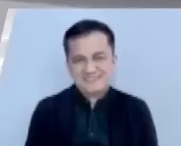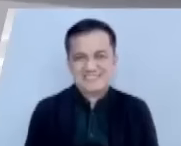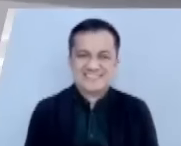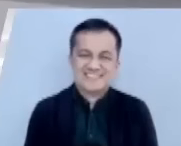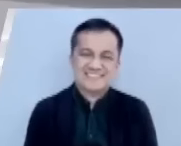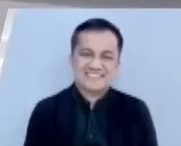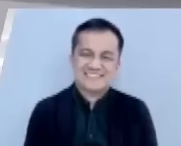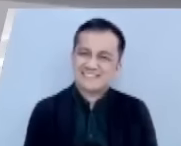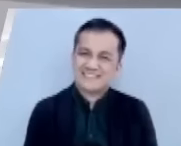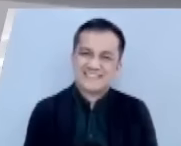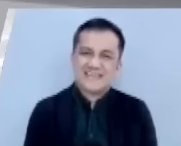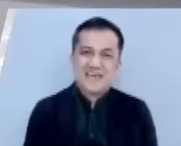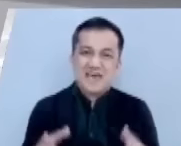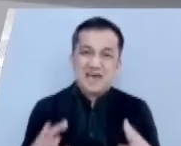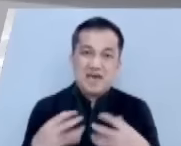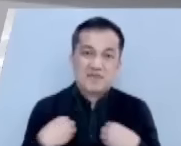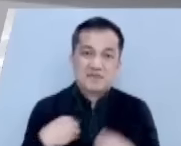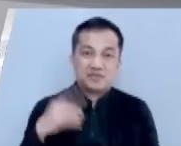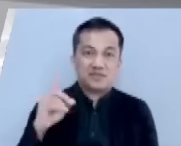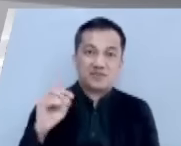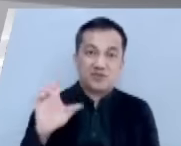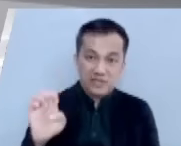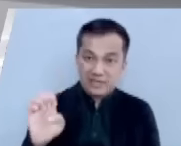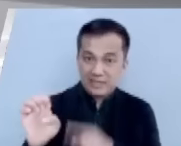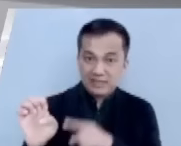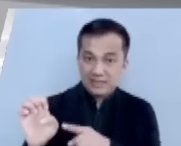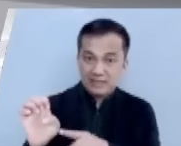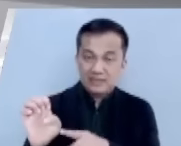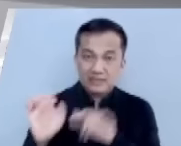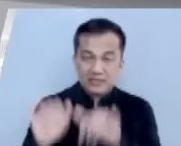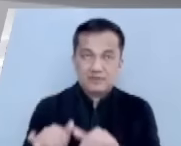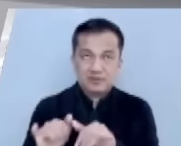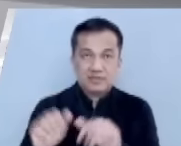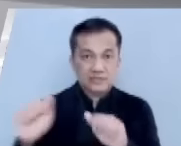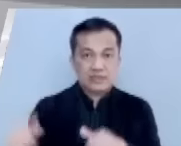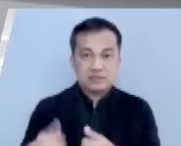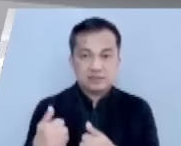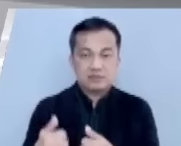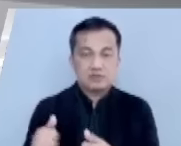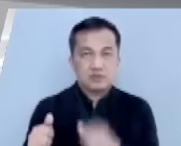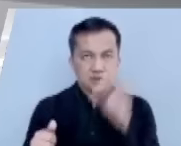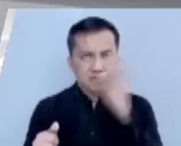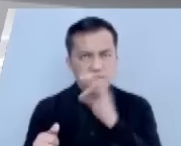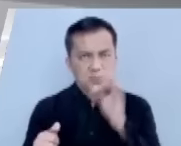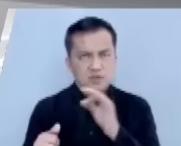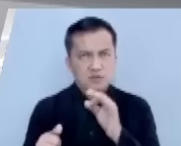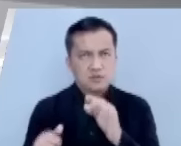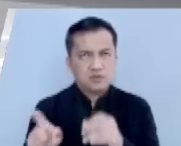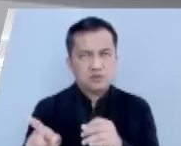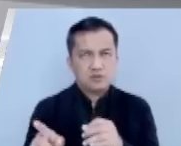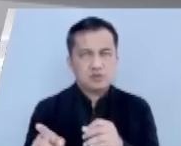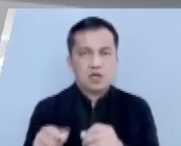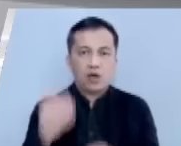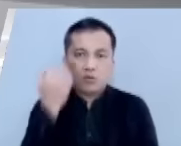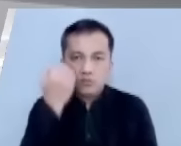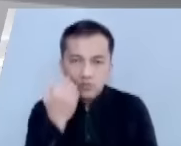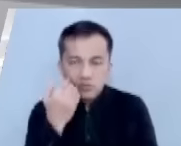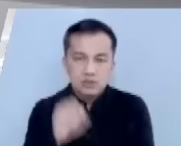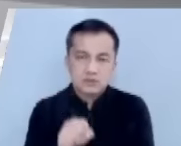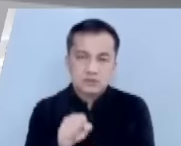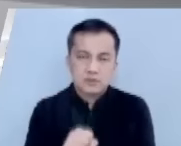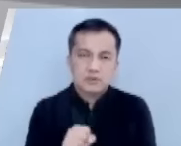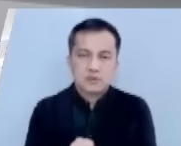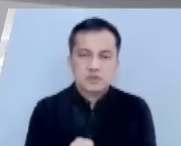Aminado ang Department of Labor and Employment na nananatiling hamon sa mga Pilipino ang underemployment. Isa yan sa mga